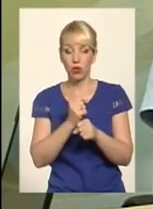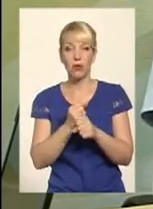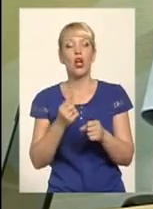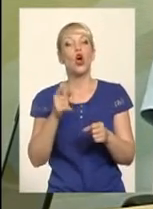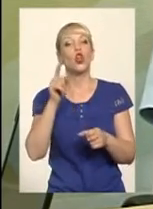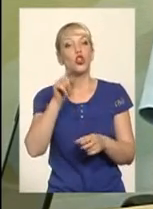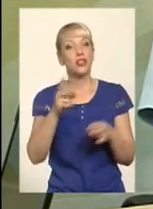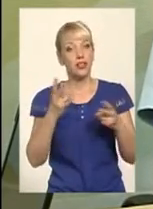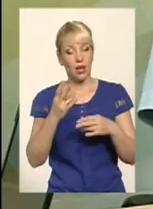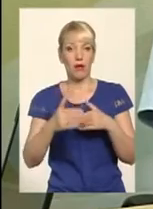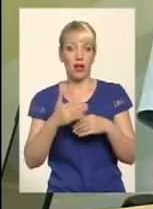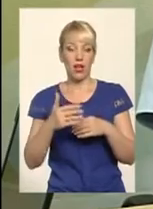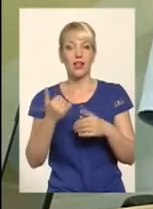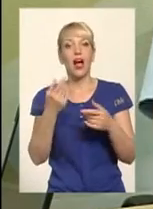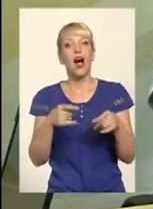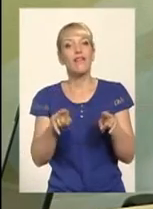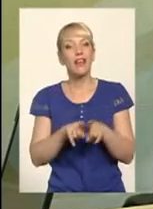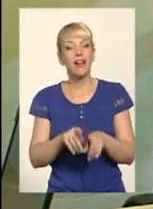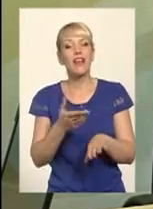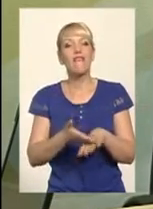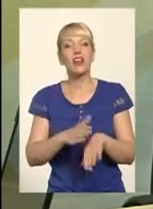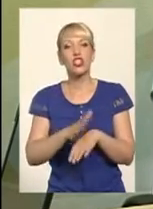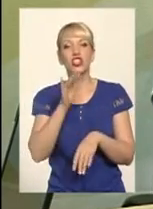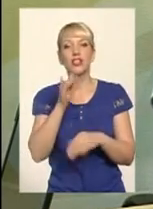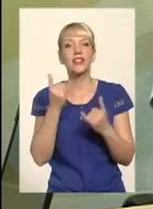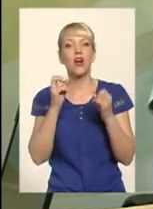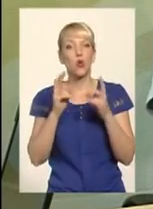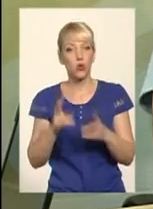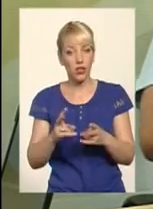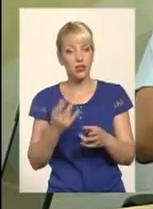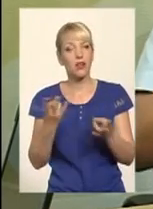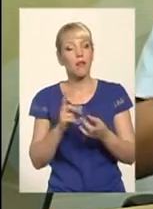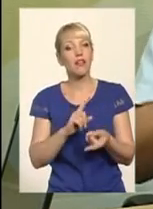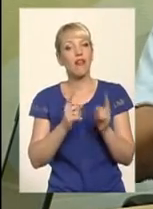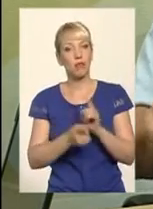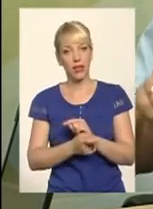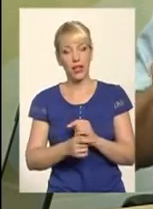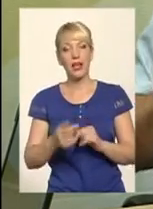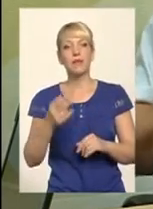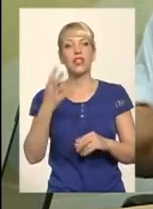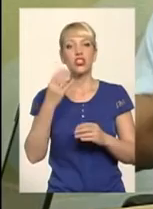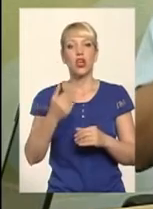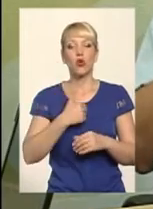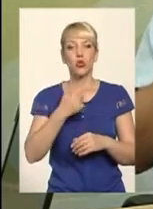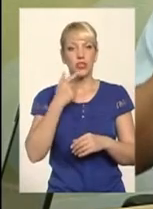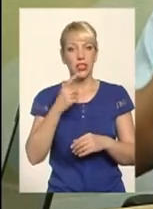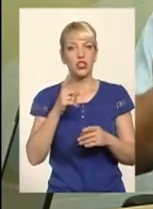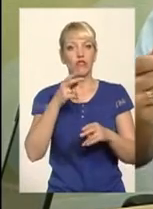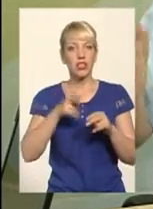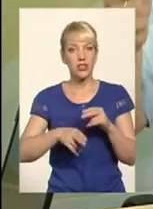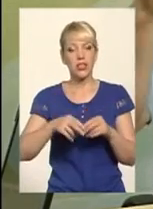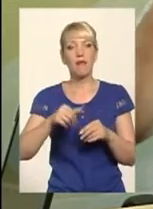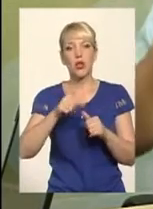треба навпаки думати, як один одному можемо допомогти. Тим більше в чому контексті я скажу. В кінці минулого року сталося так. Є атестовані